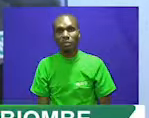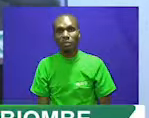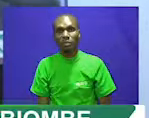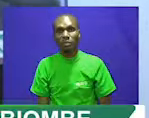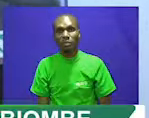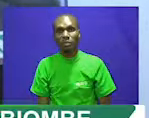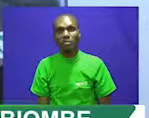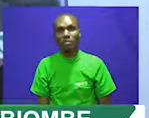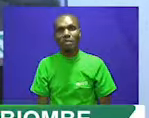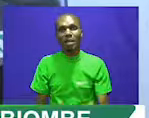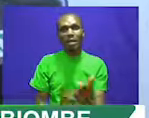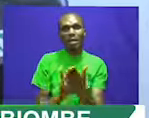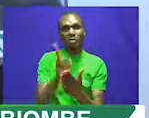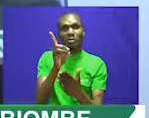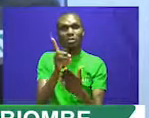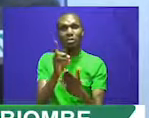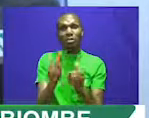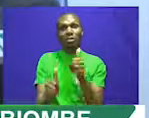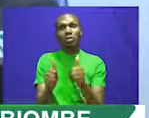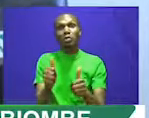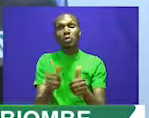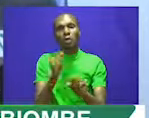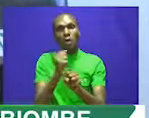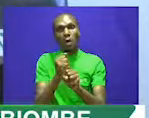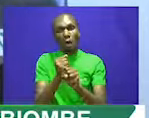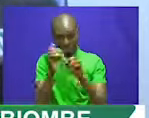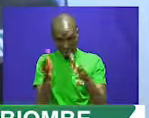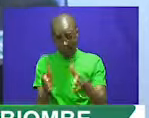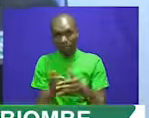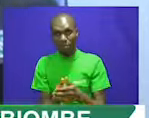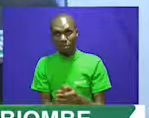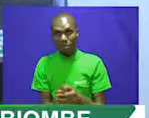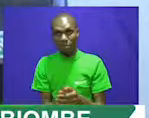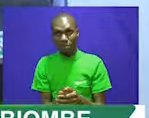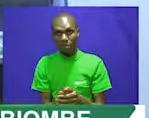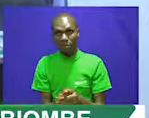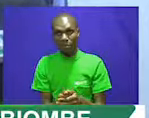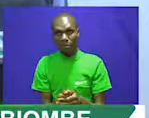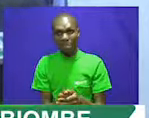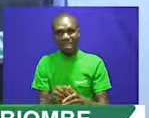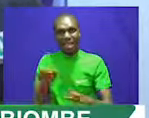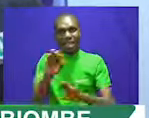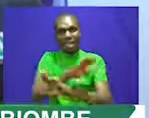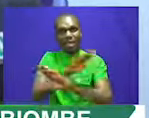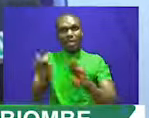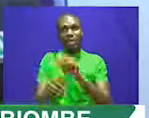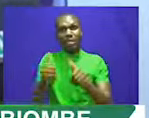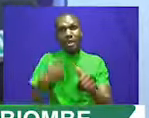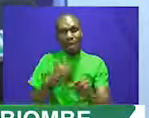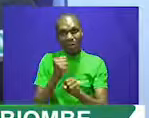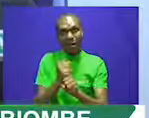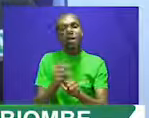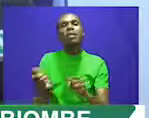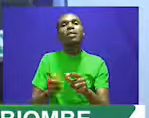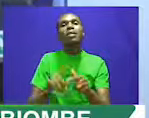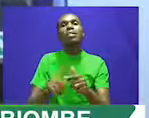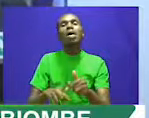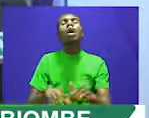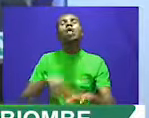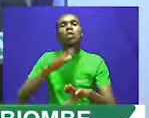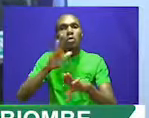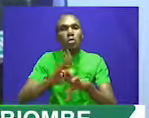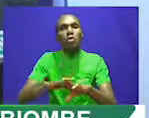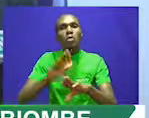torenga maendeleo narwana to kubye komokia e saving the bills to akolira ntwaranga mbiya